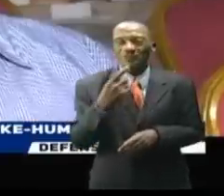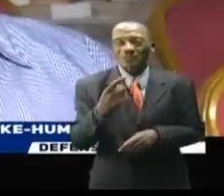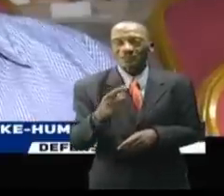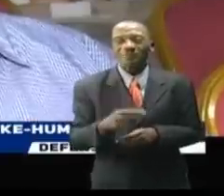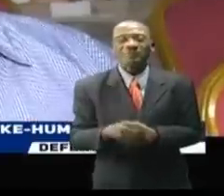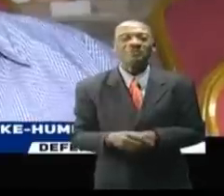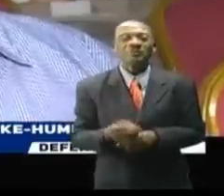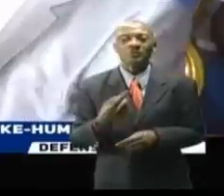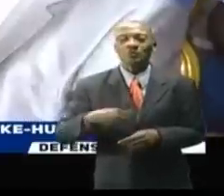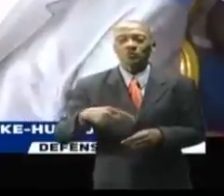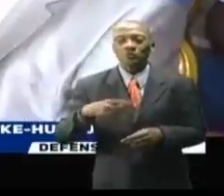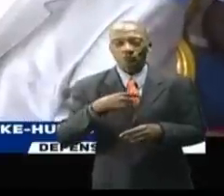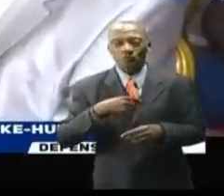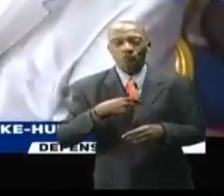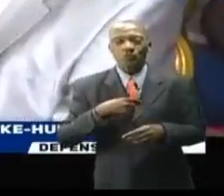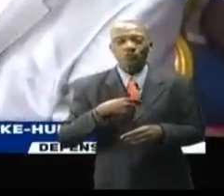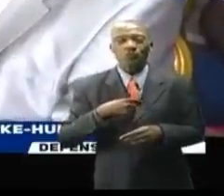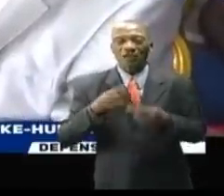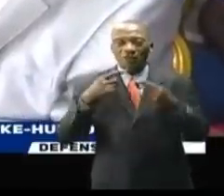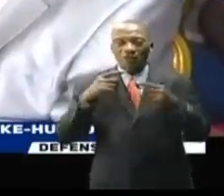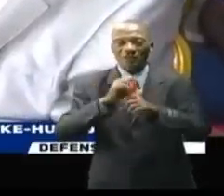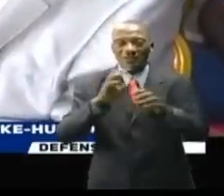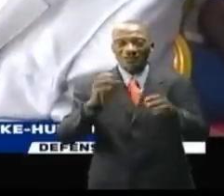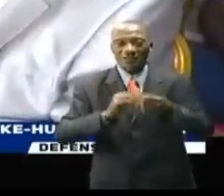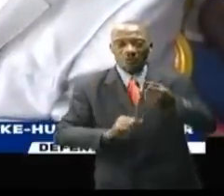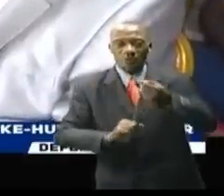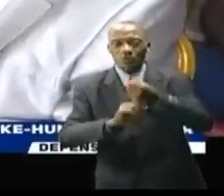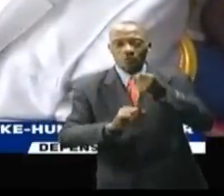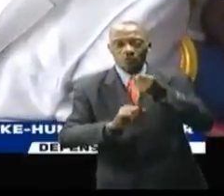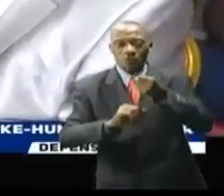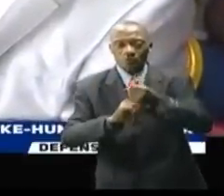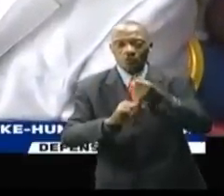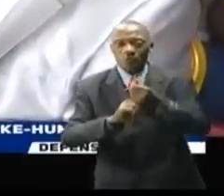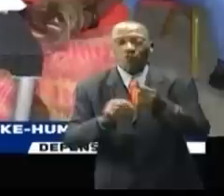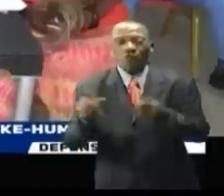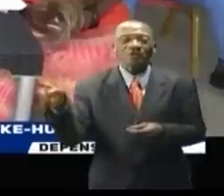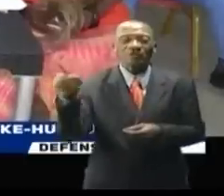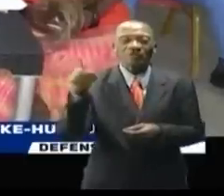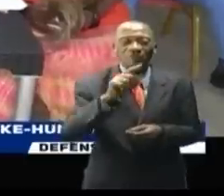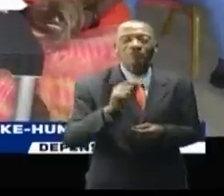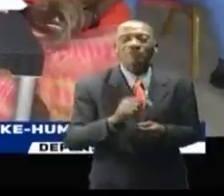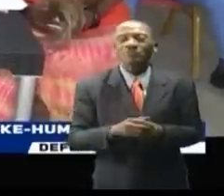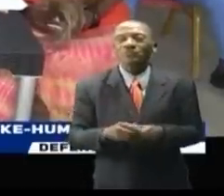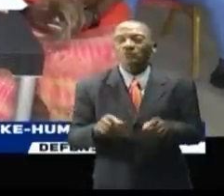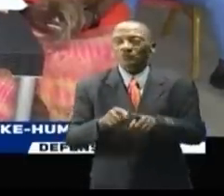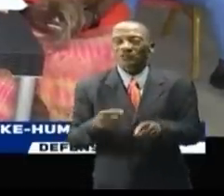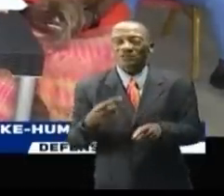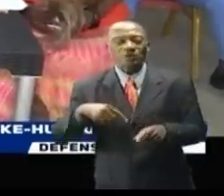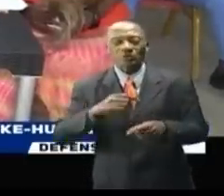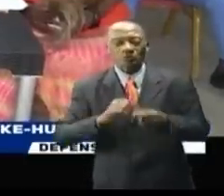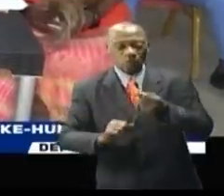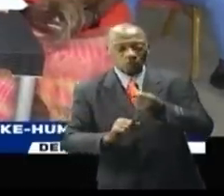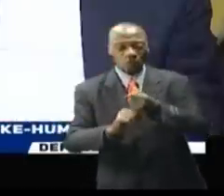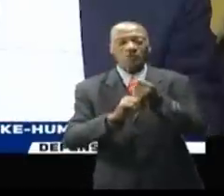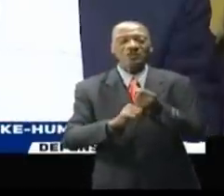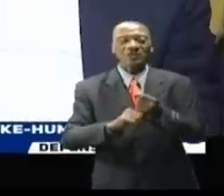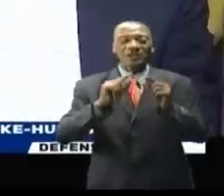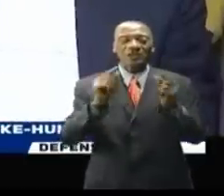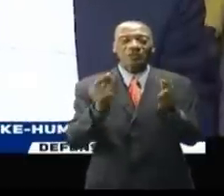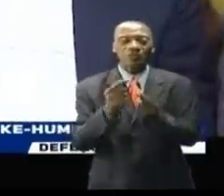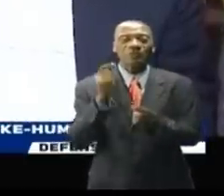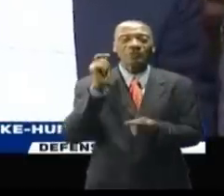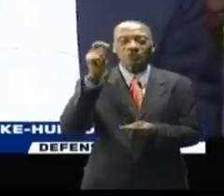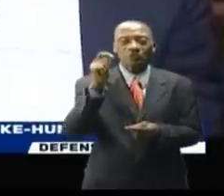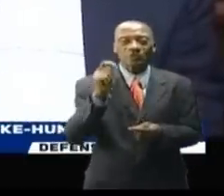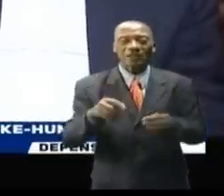soutien inconditionnel ainsi qu'à nos vaillants forces armées de la République démocratique du